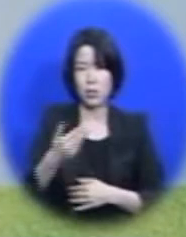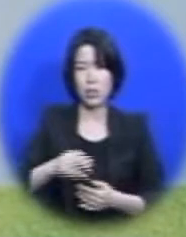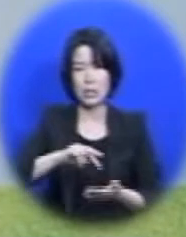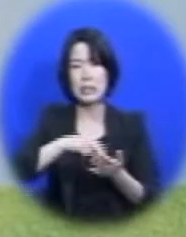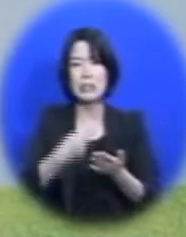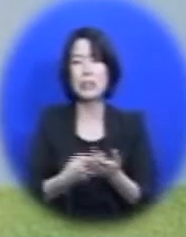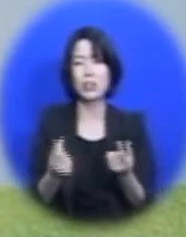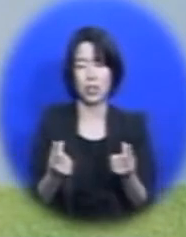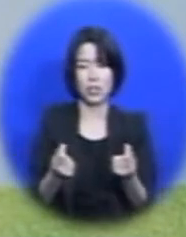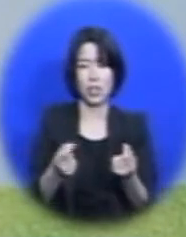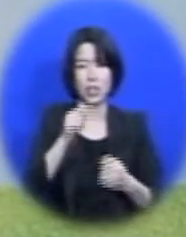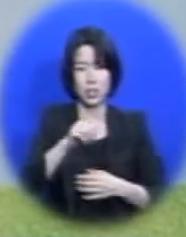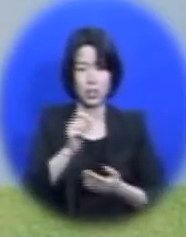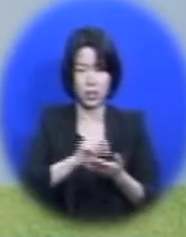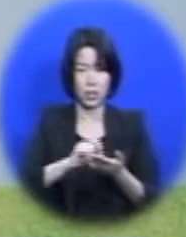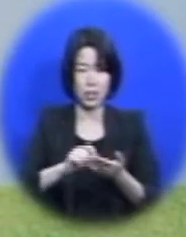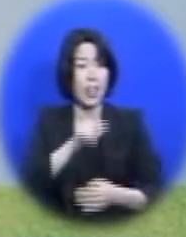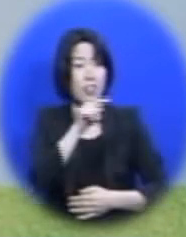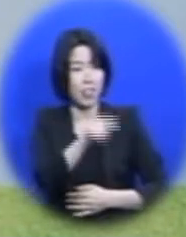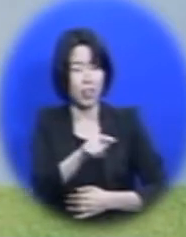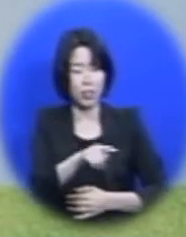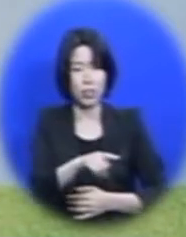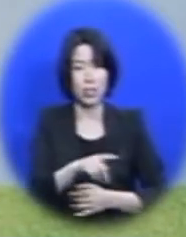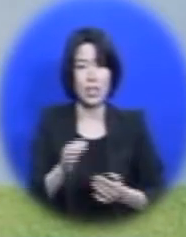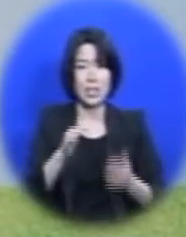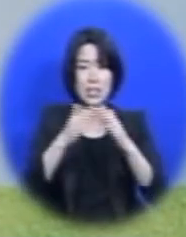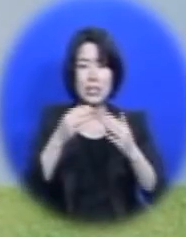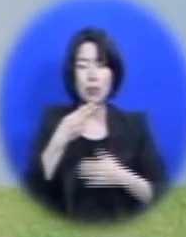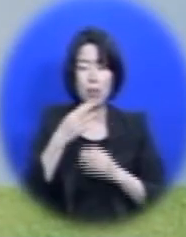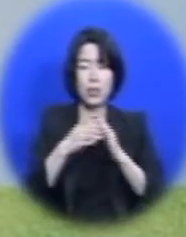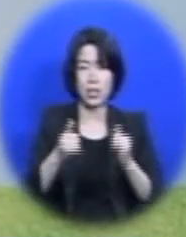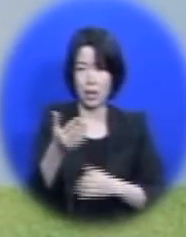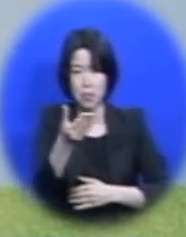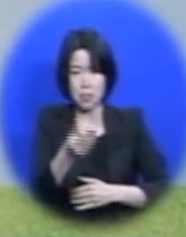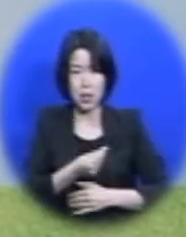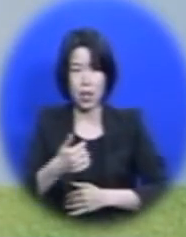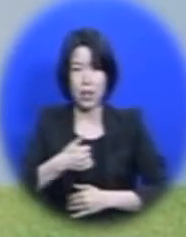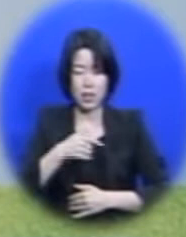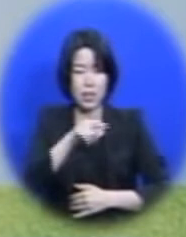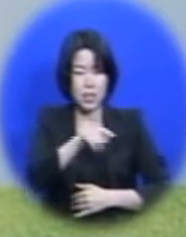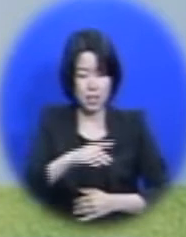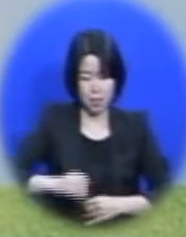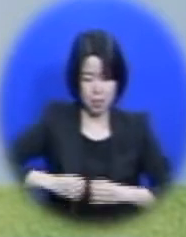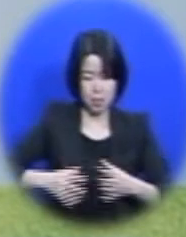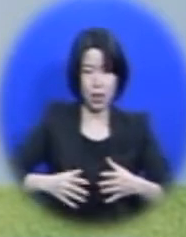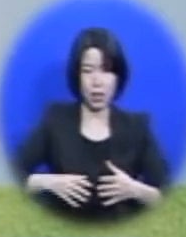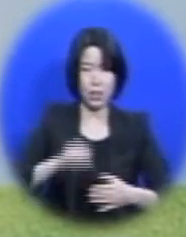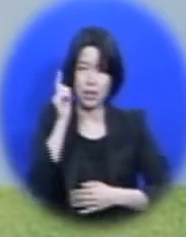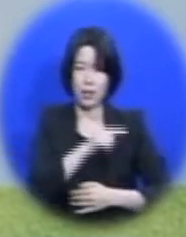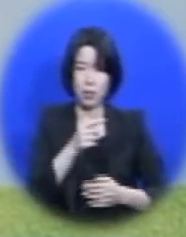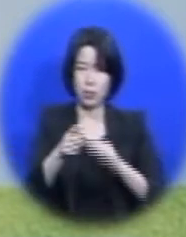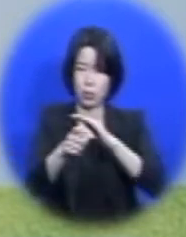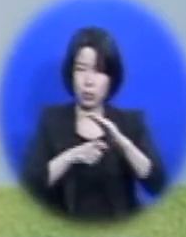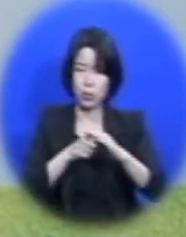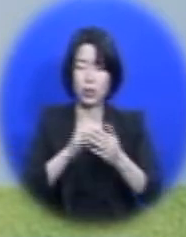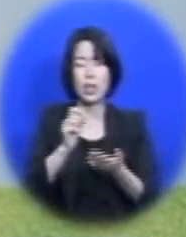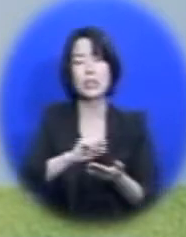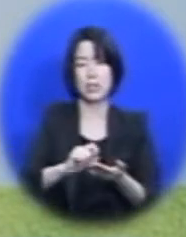그 글들은 한마디로 너는 노숙인들을 빙자하여 내 배를 불리는 나쁜 도둑이라는